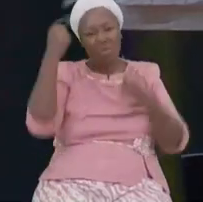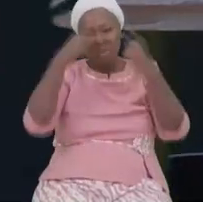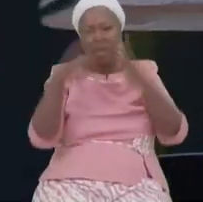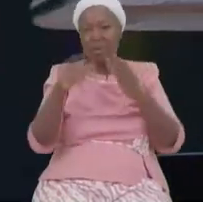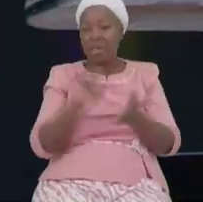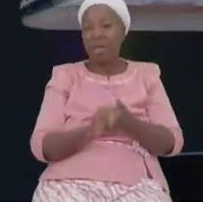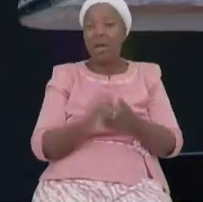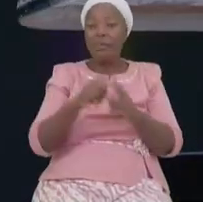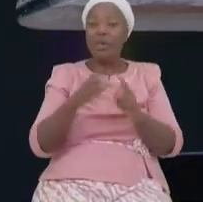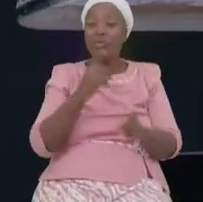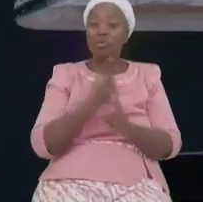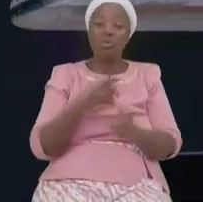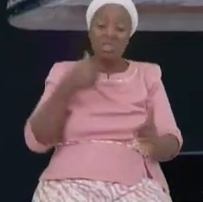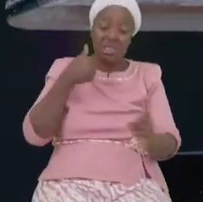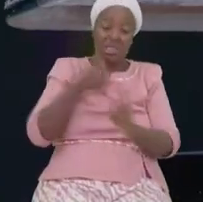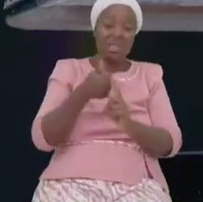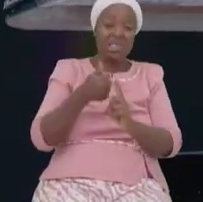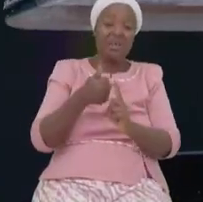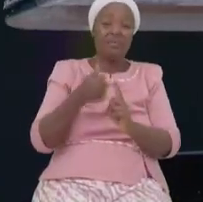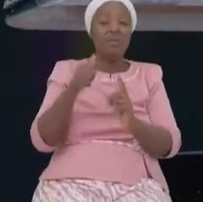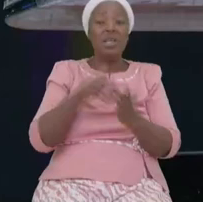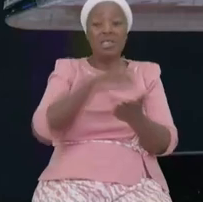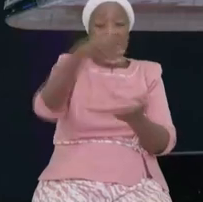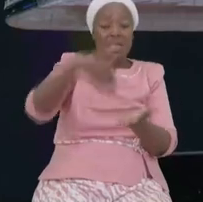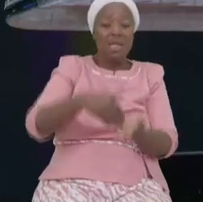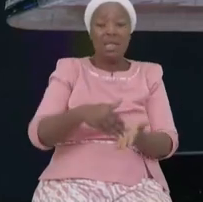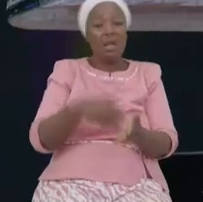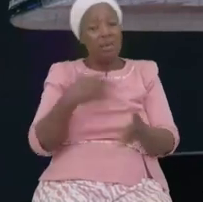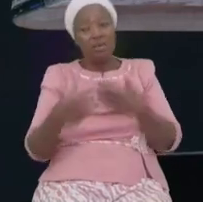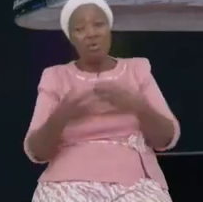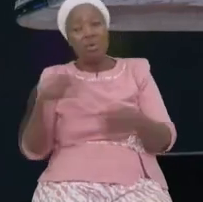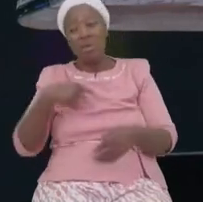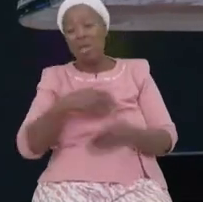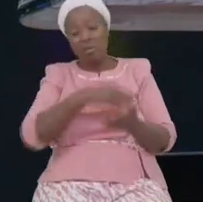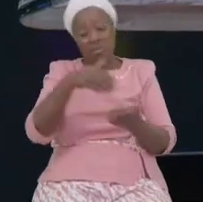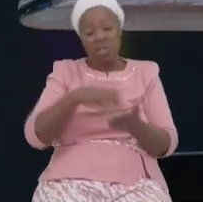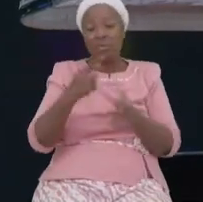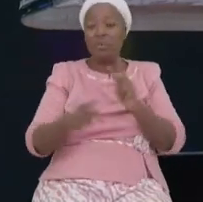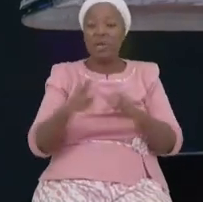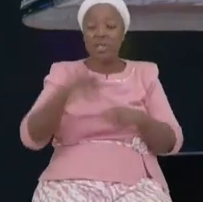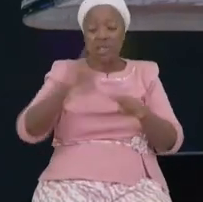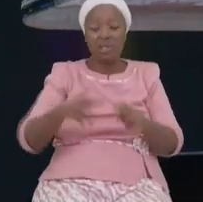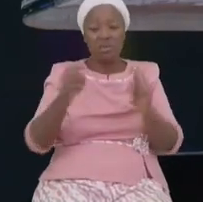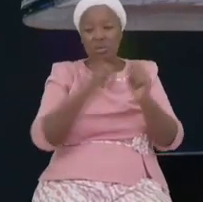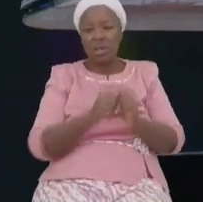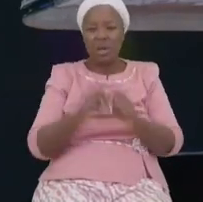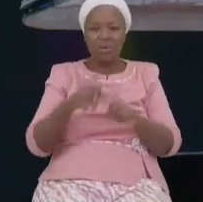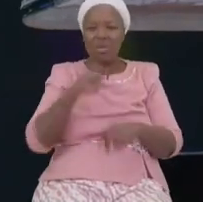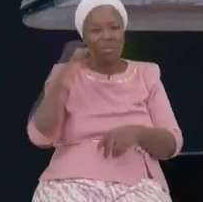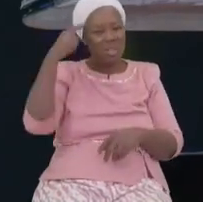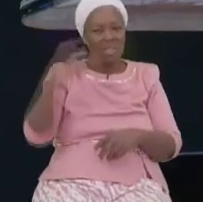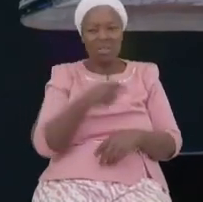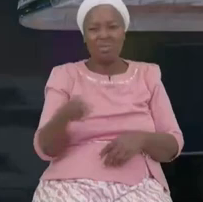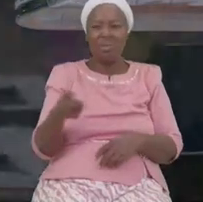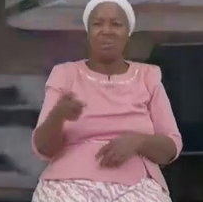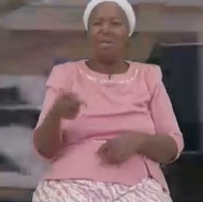sommes tellement égocentriques. Même si nous sommes au milieu des gens et nous sommes assis ensemble, nous ne pensons pas à eux.